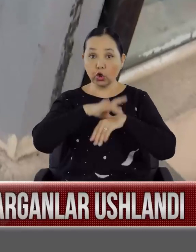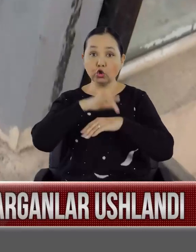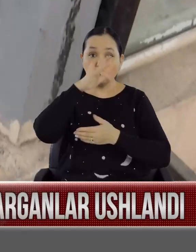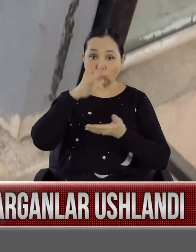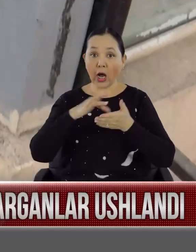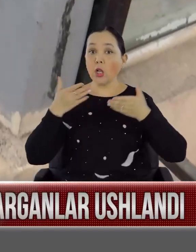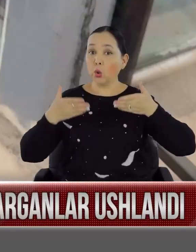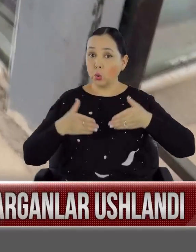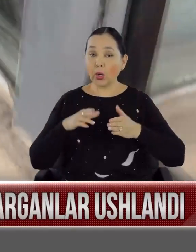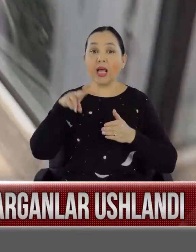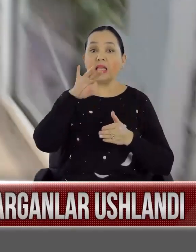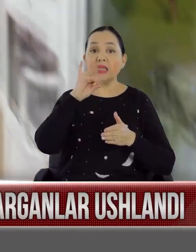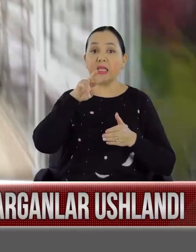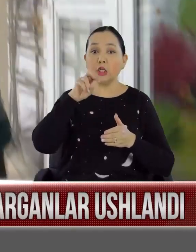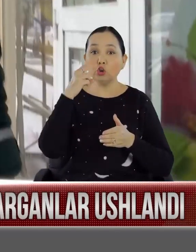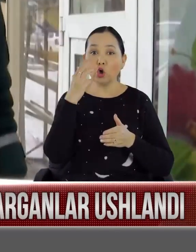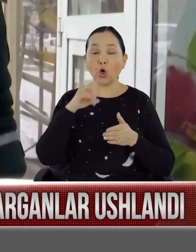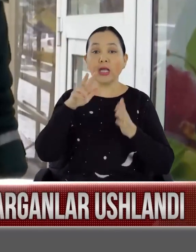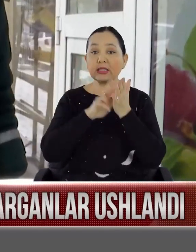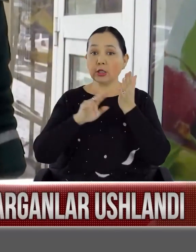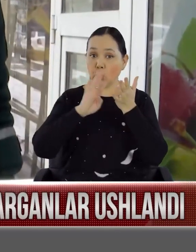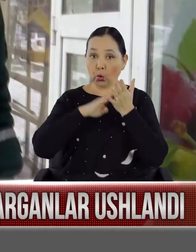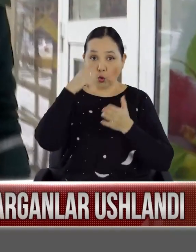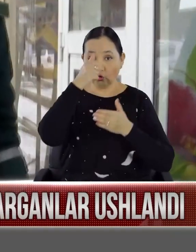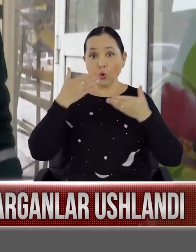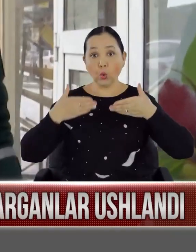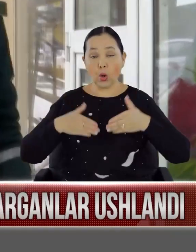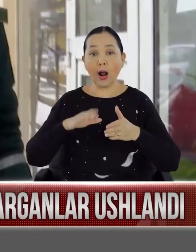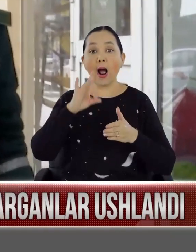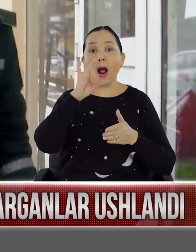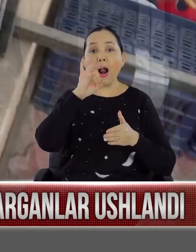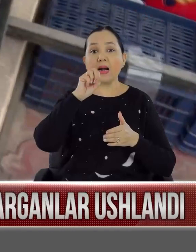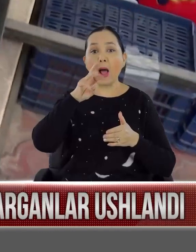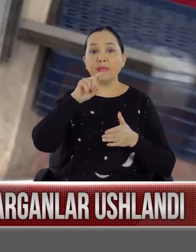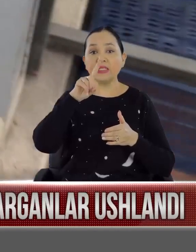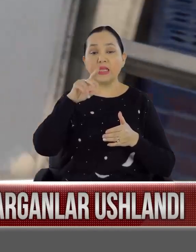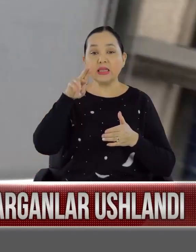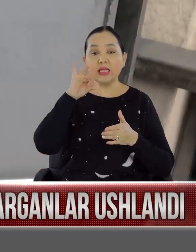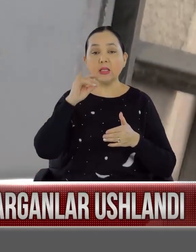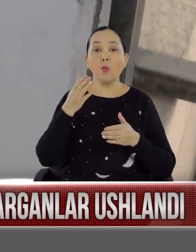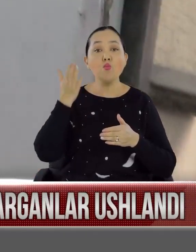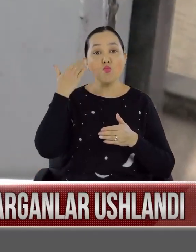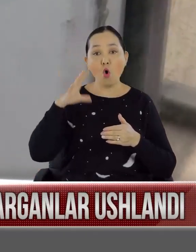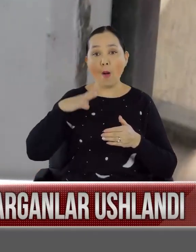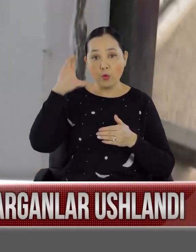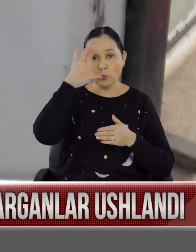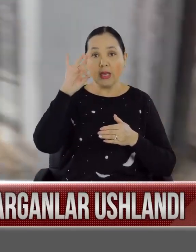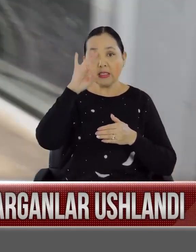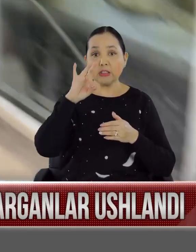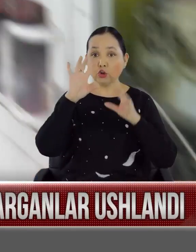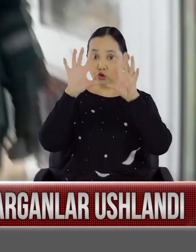Toshkent shahrida tug'ilgan Dilshod va 1989-yilda tug'ilgan Ramziddin Muqaddam O'zbekiston Respublikasi